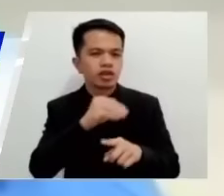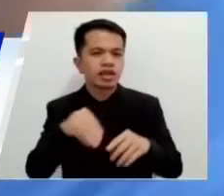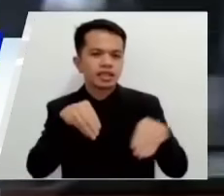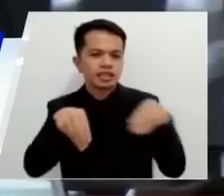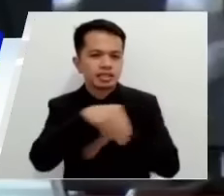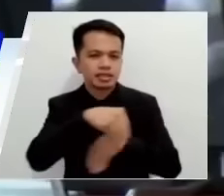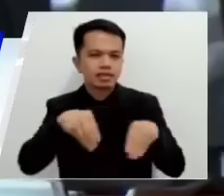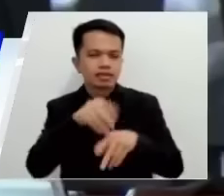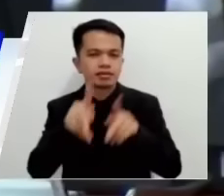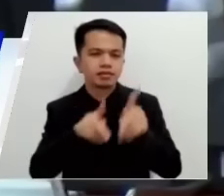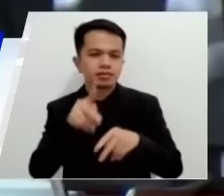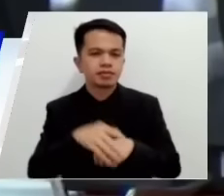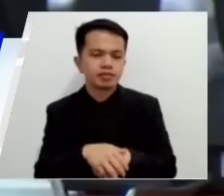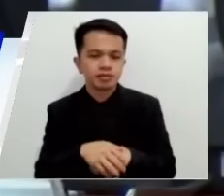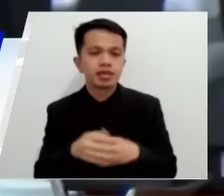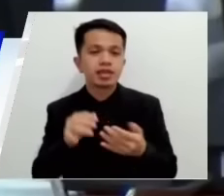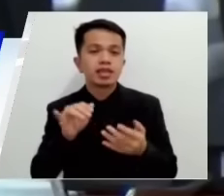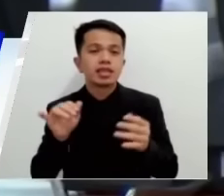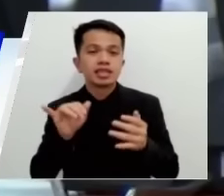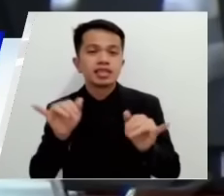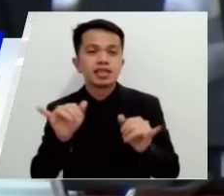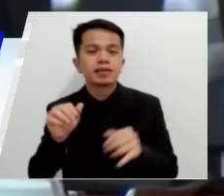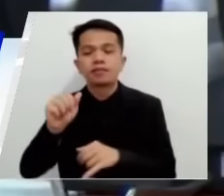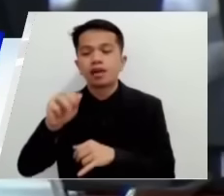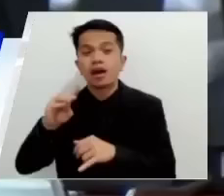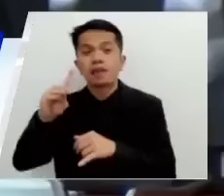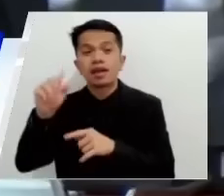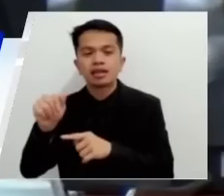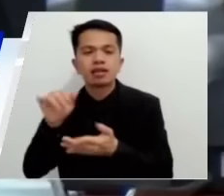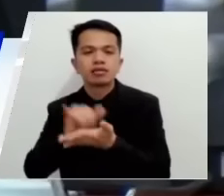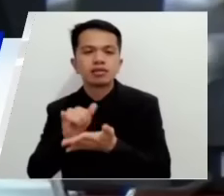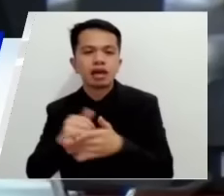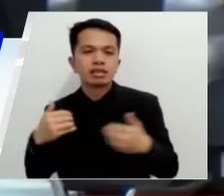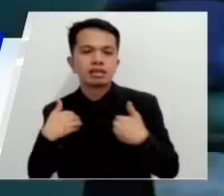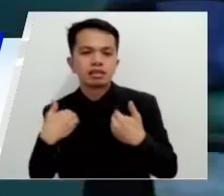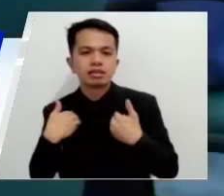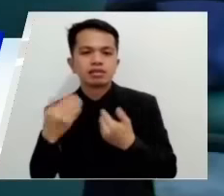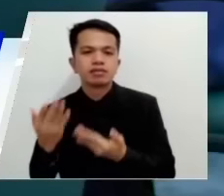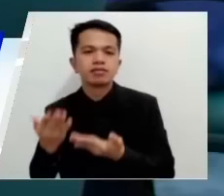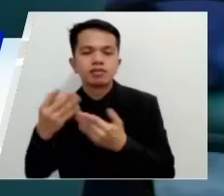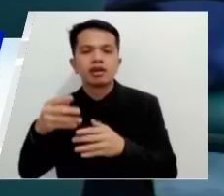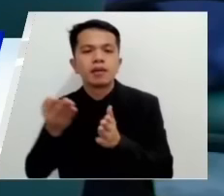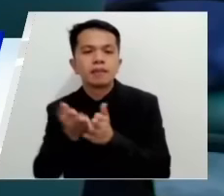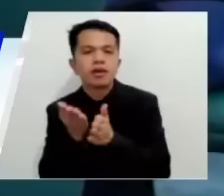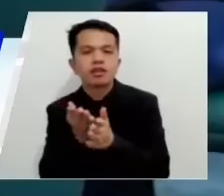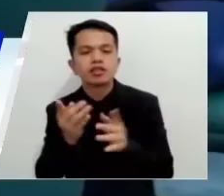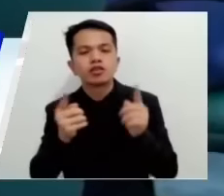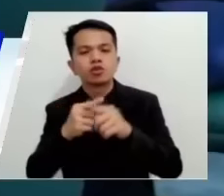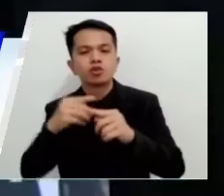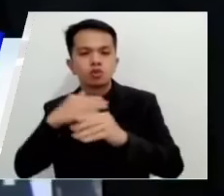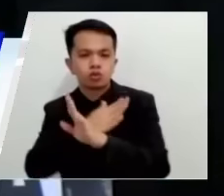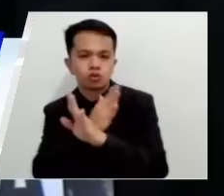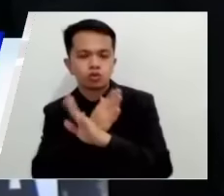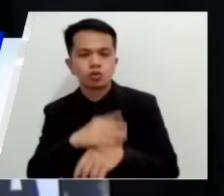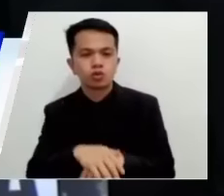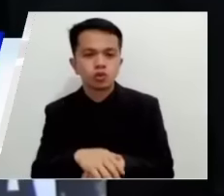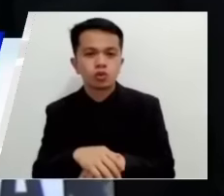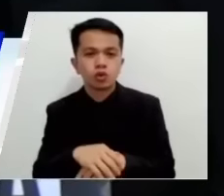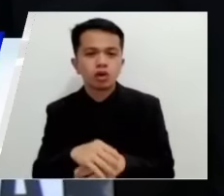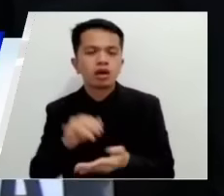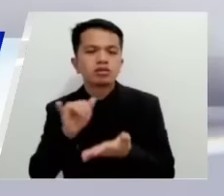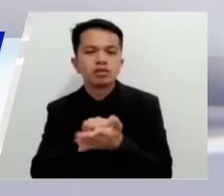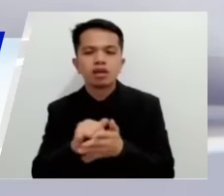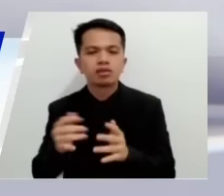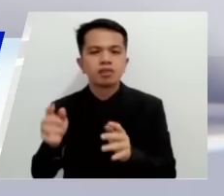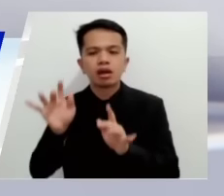sa reklamo ni alias Amanda, ang menor de edad na dinala umano mula Pasig papuntang Davao City na pinagsamantalahan umano ni